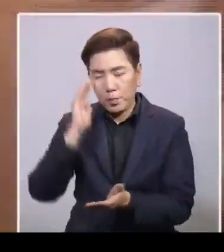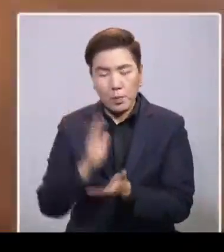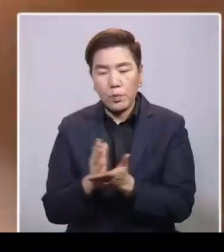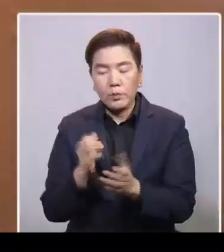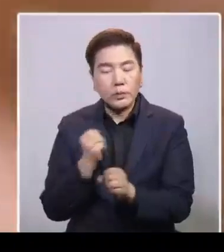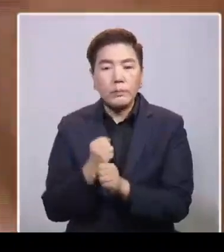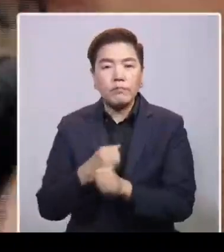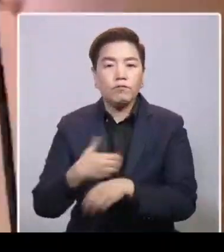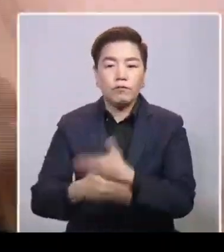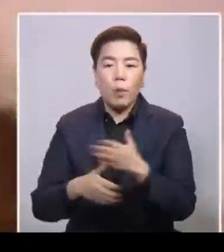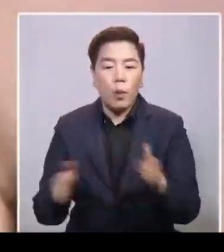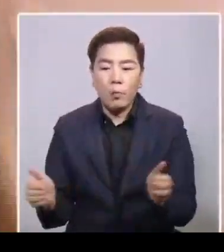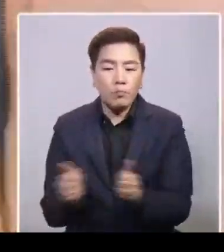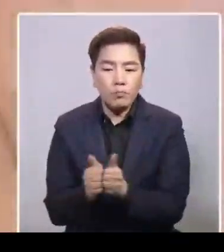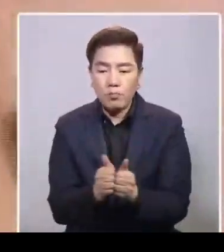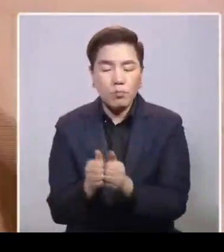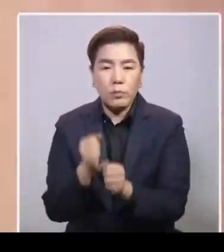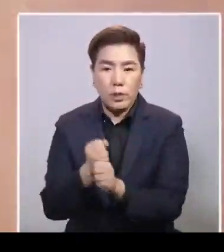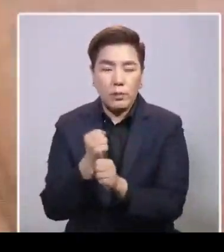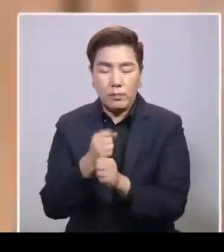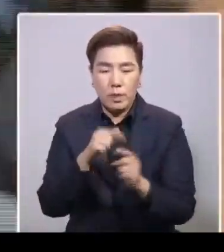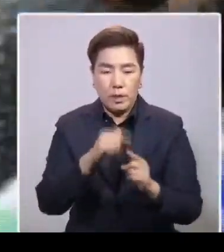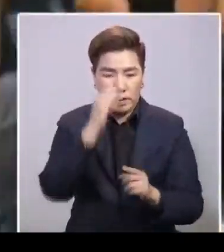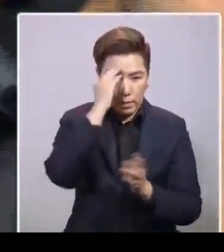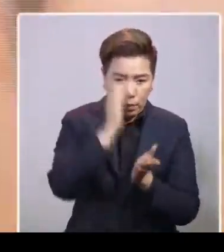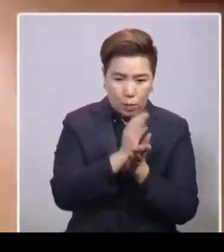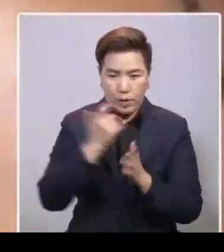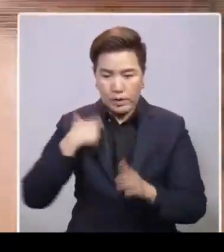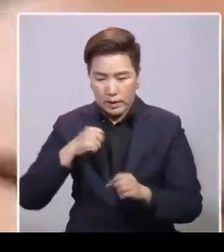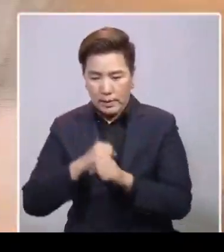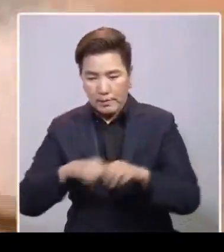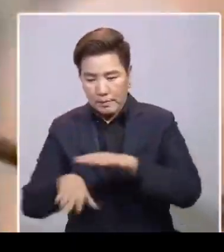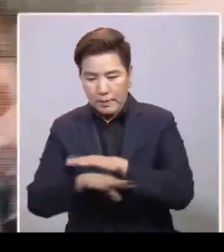ตำรวจขณะนี้นี้อยู่ระหว่างการรวบรวมพยาหลักฐานประกอบสำนวนครับค่ะ